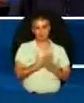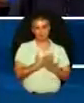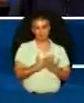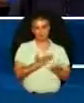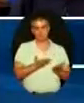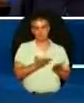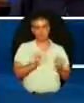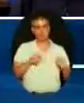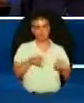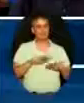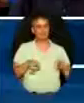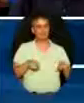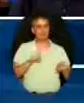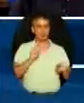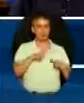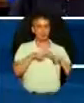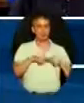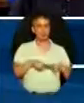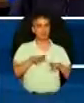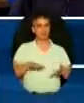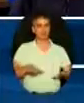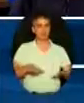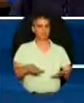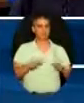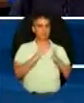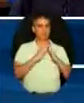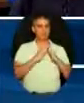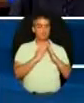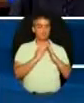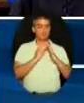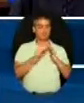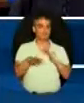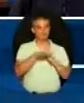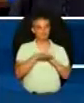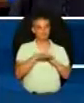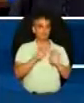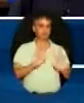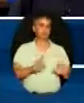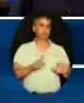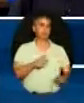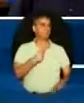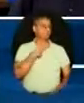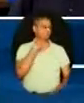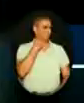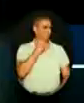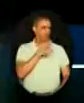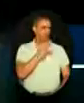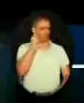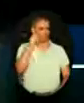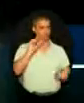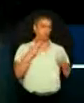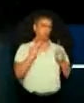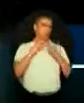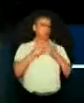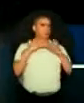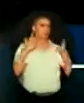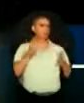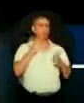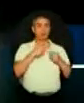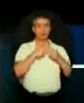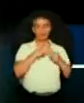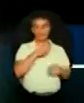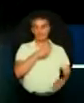כנראה כבעלים של הקרקע, אבל להותיר את המגורים, את הבתים על מכונם. אני שומע שיש עכשיו יוזמה עוד יותר מרחיקת לכת של